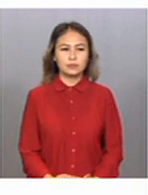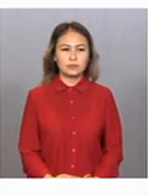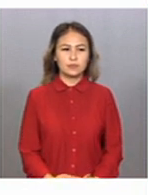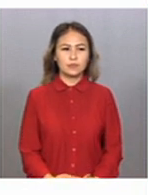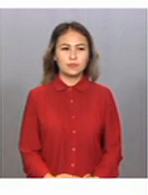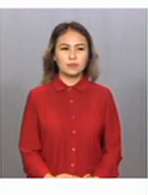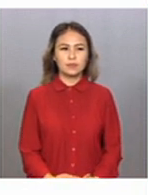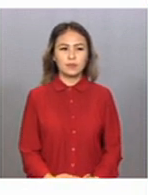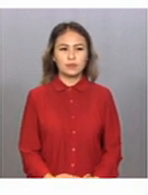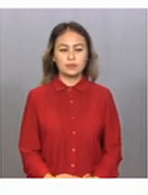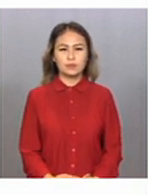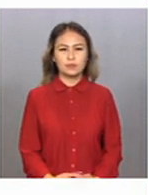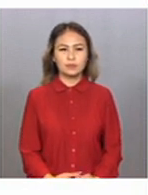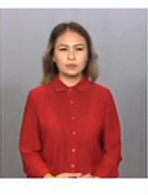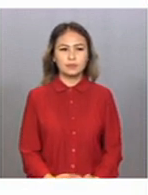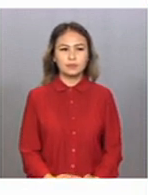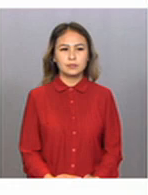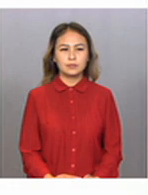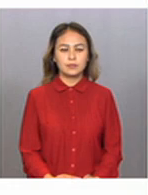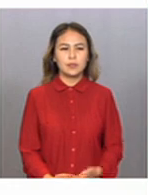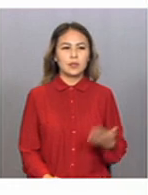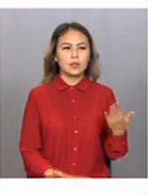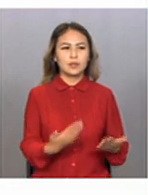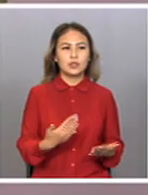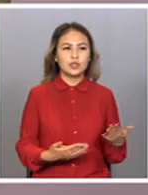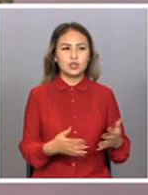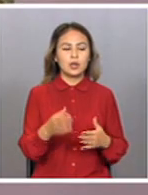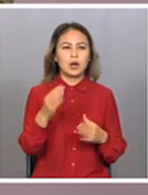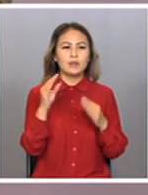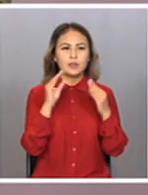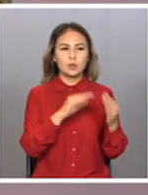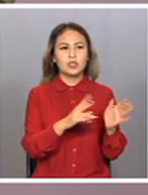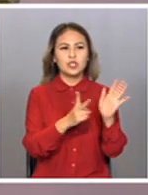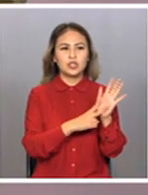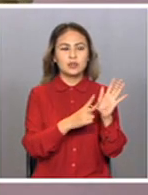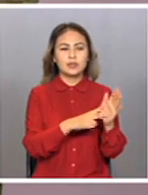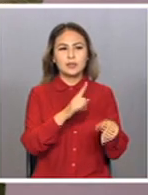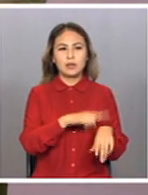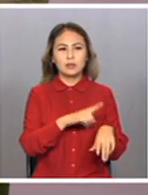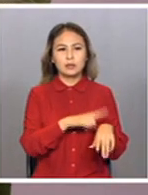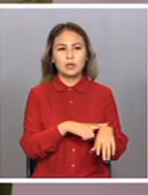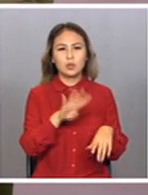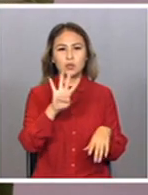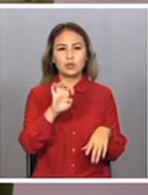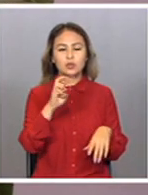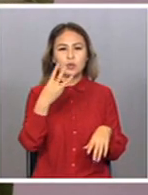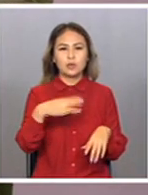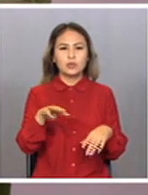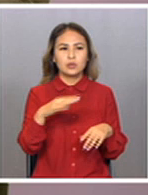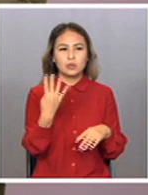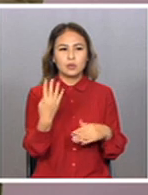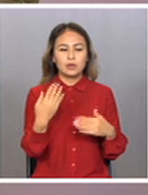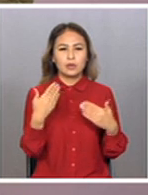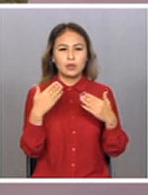бөліндісі 62-ге тең. Ендеше автокөлік 7 сағатта 434